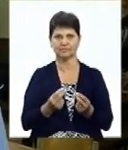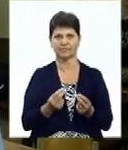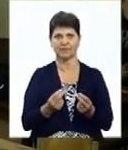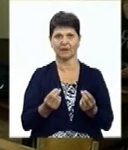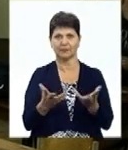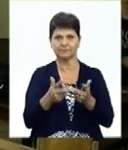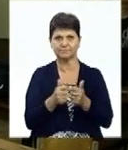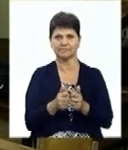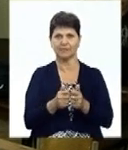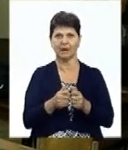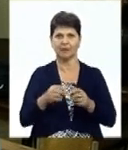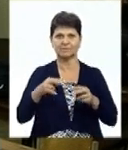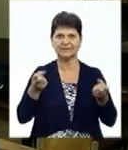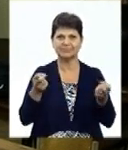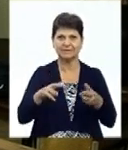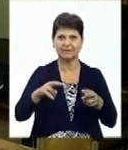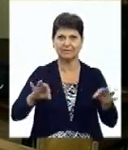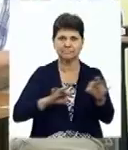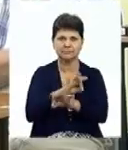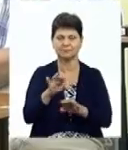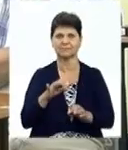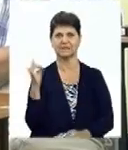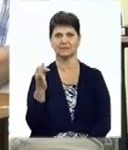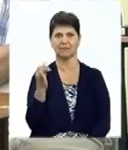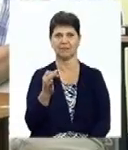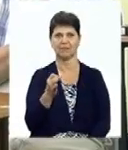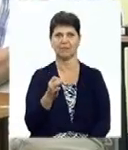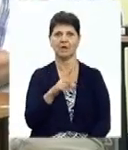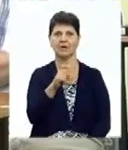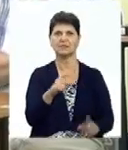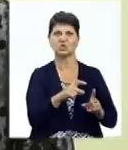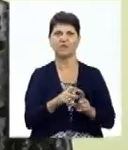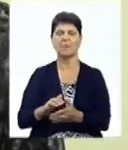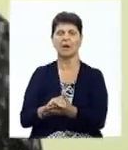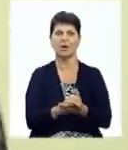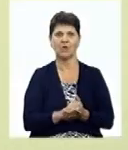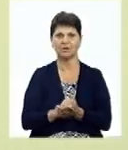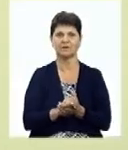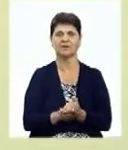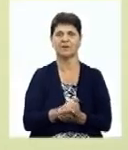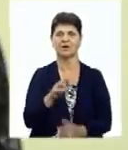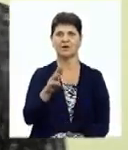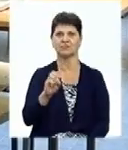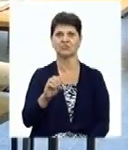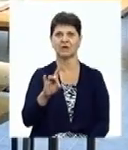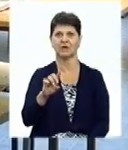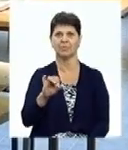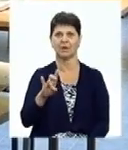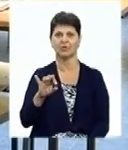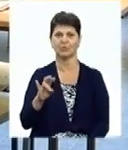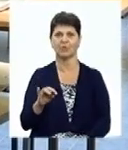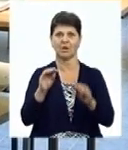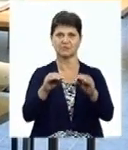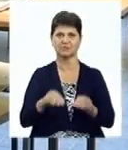прораховувати, проводити комбінації, дуже цікаво грати. За словами організатора змагань Андрія Щербатюка, призовий фонд турніру